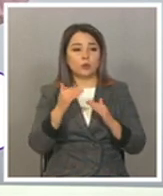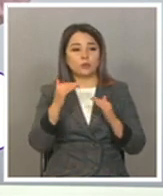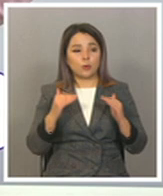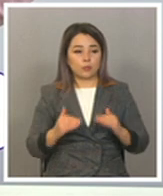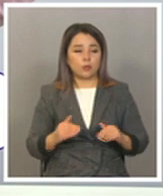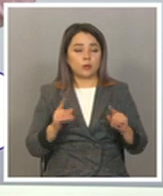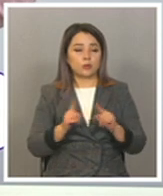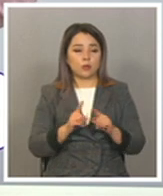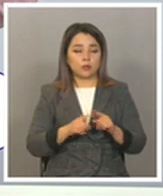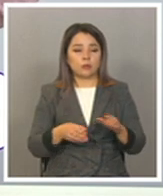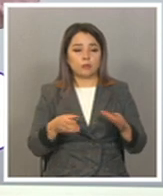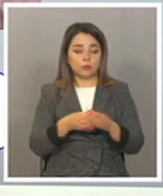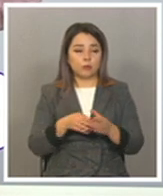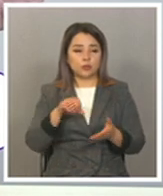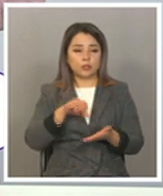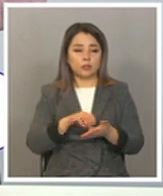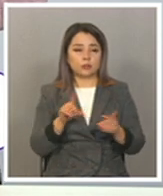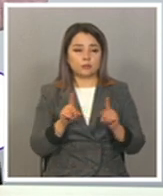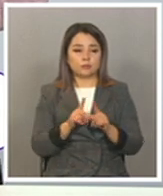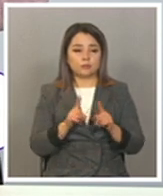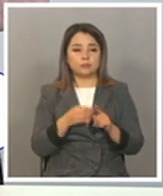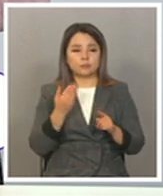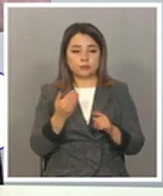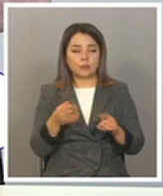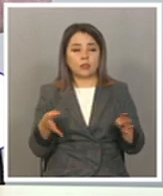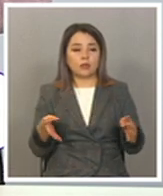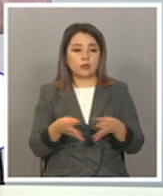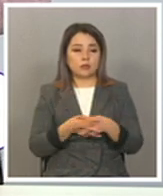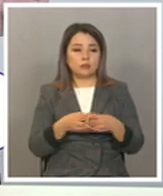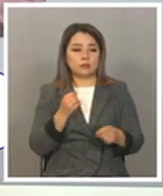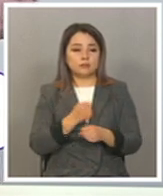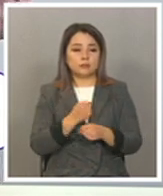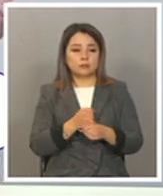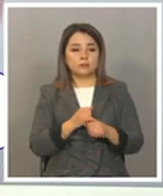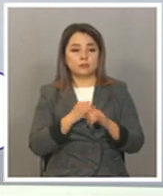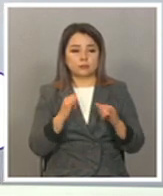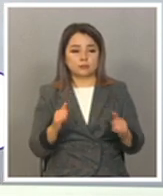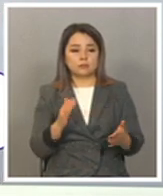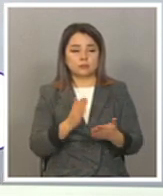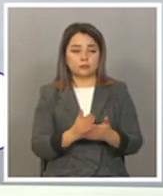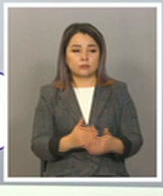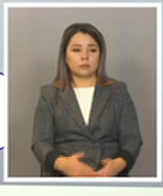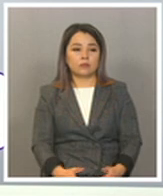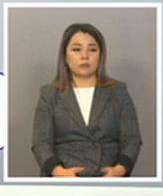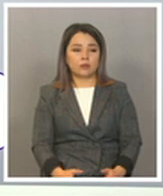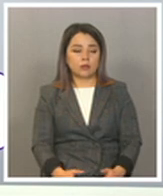бойынша сілтілік металдардың тотықсыздандырғыштық қасиеті артады.